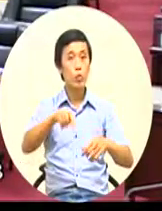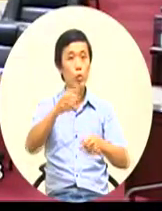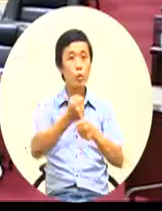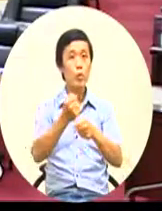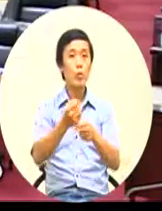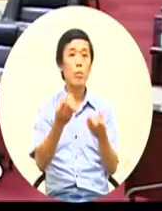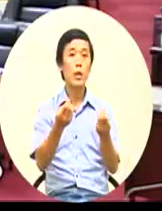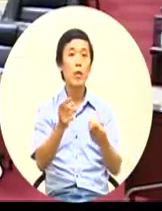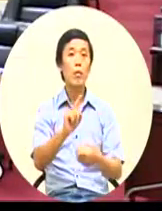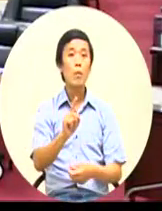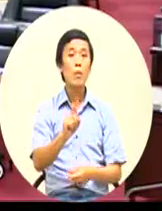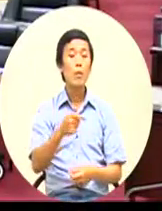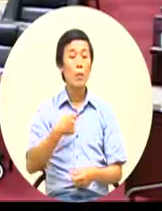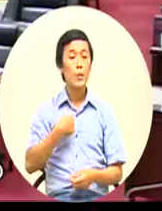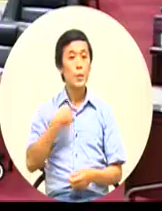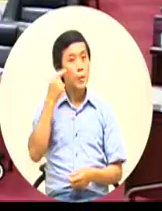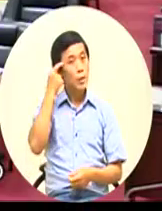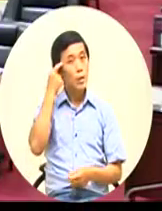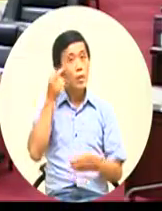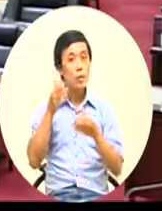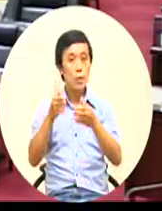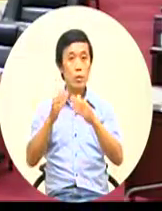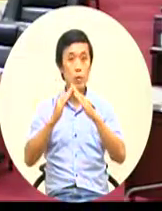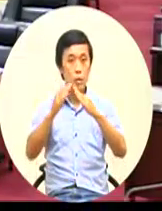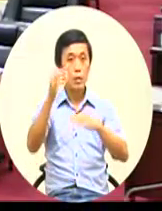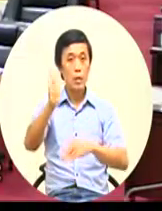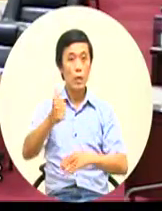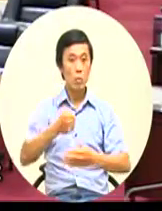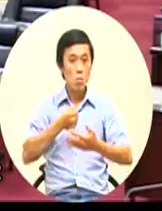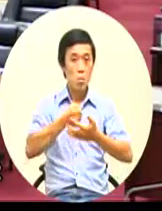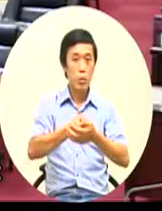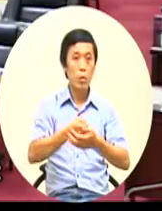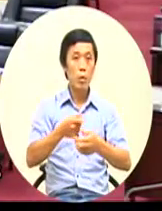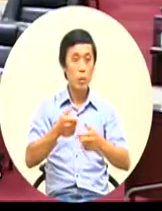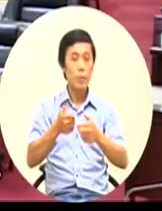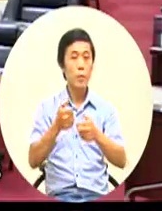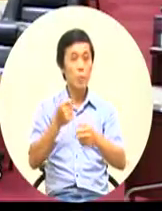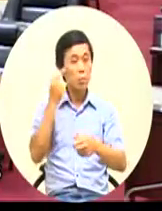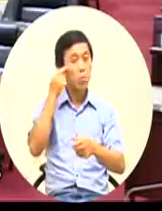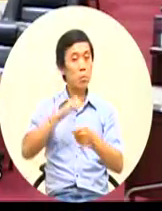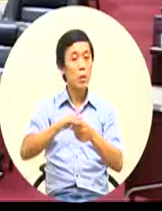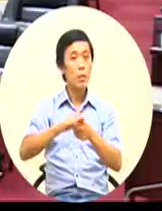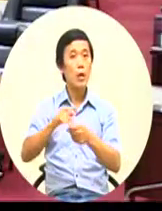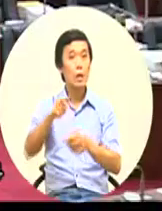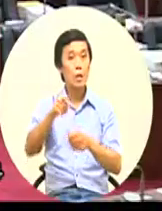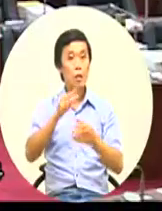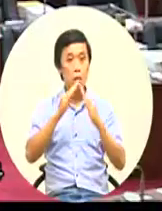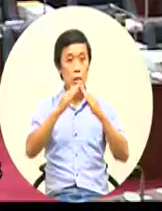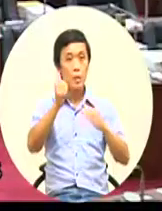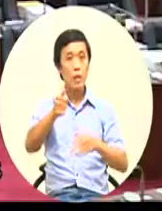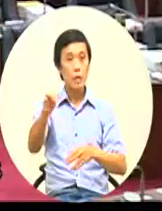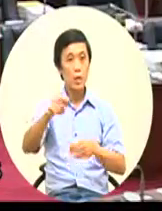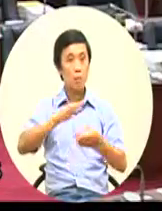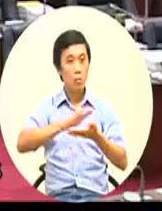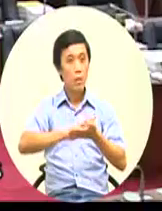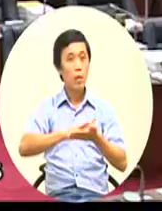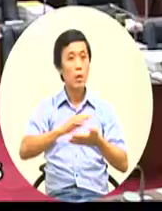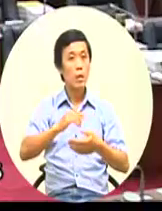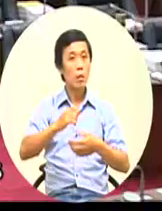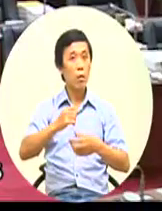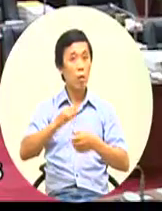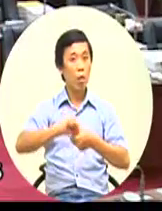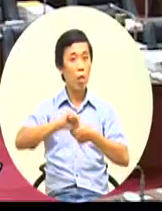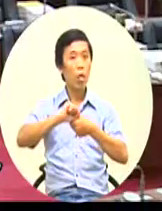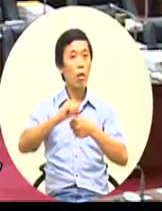为什么？所以我在这里要肯定市长的魄力。市长，你承受太大的压力了，谢谢你们，谢谢。